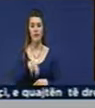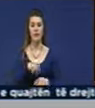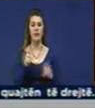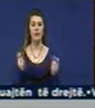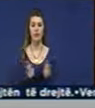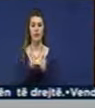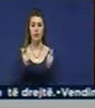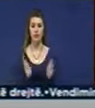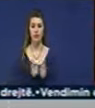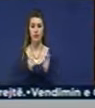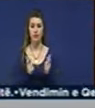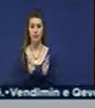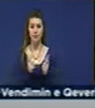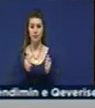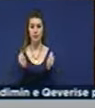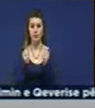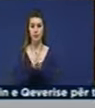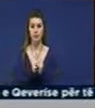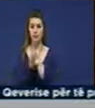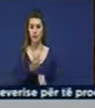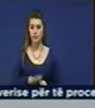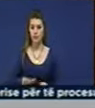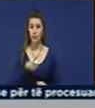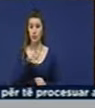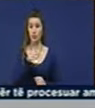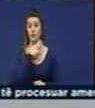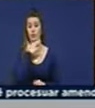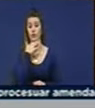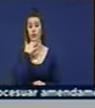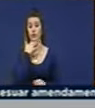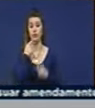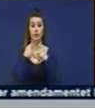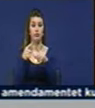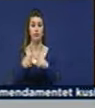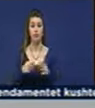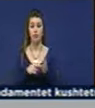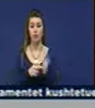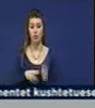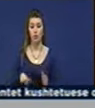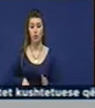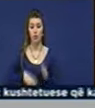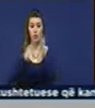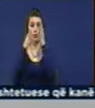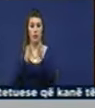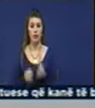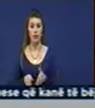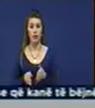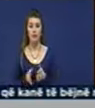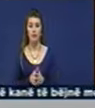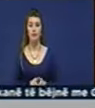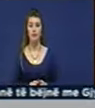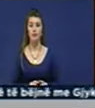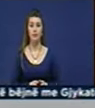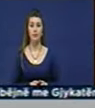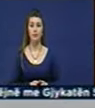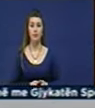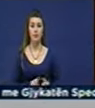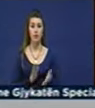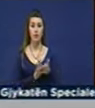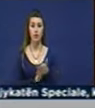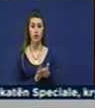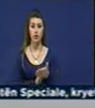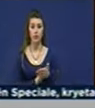shoqëri multietnike ku u përball me sfida të ashpra, dhe të qenunit gru dhe shqiptare njëkosisht. Nëse